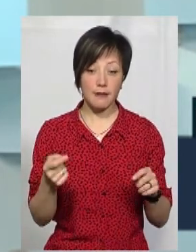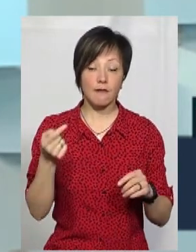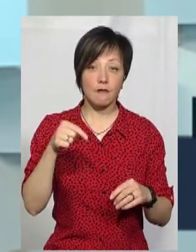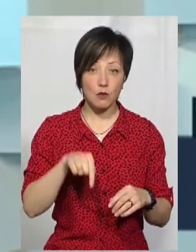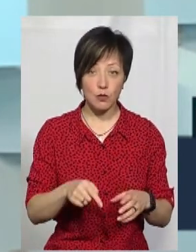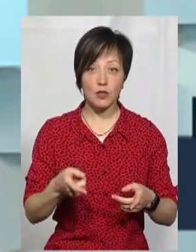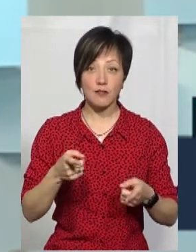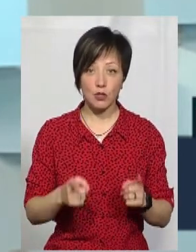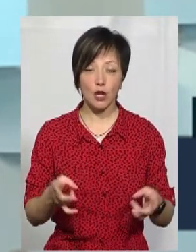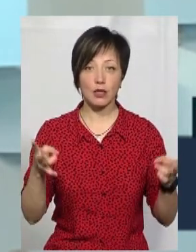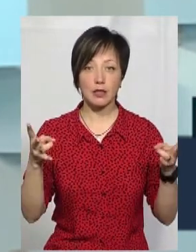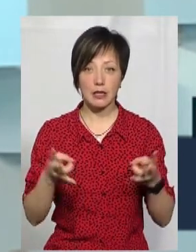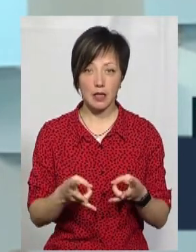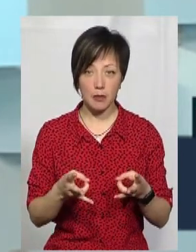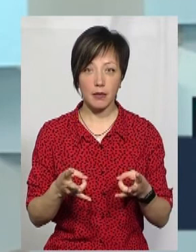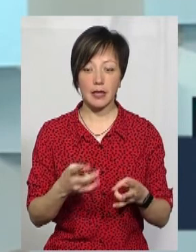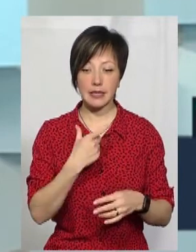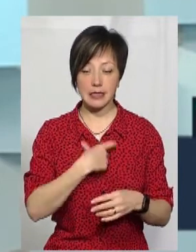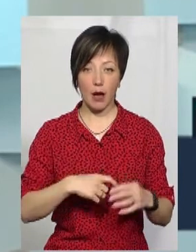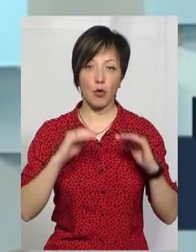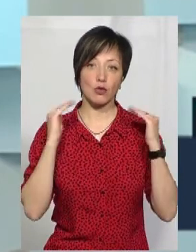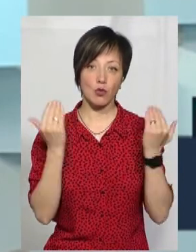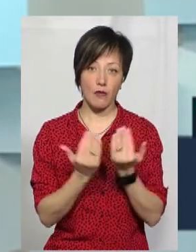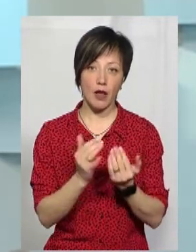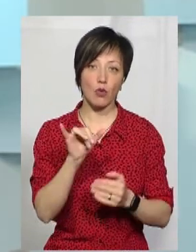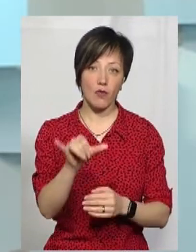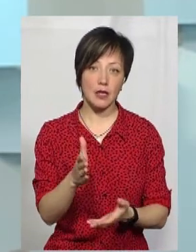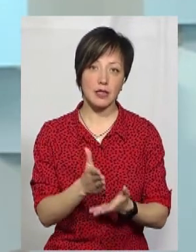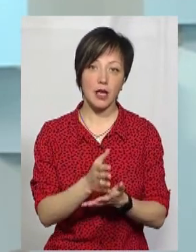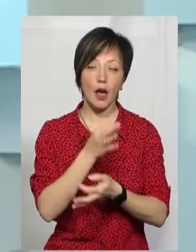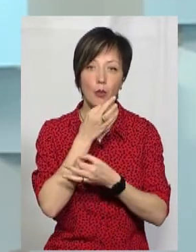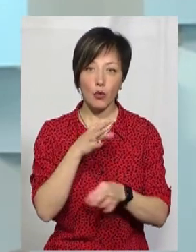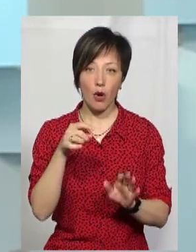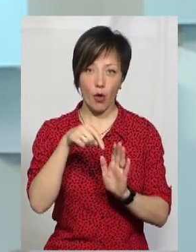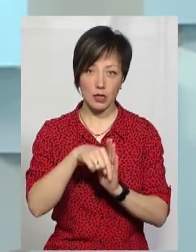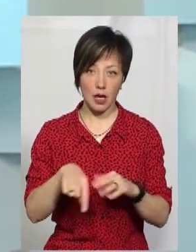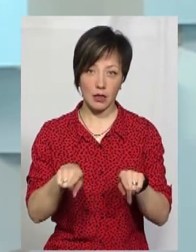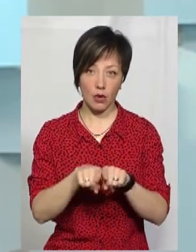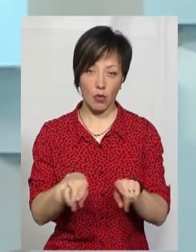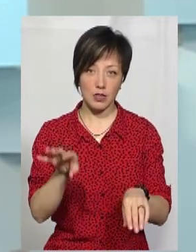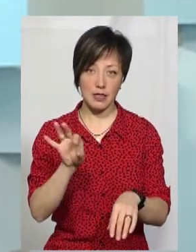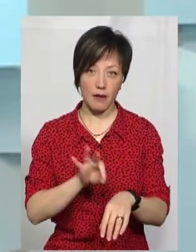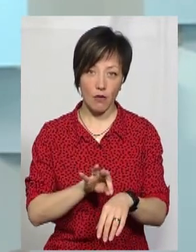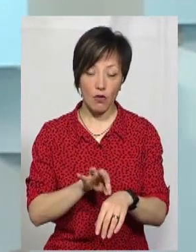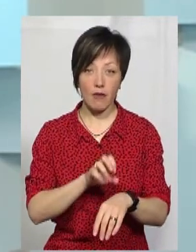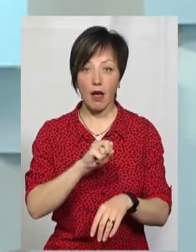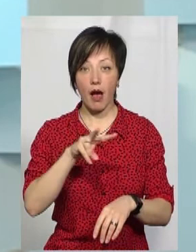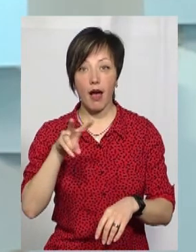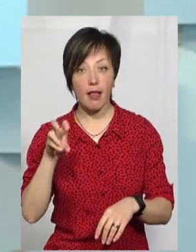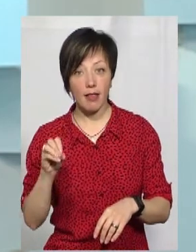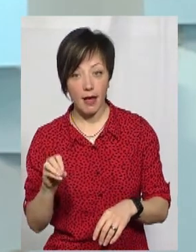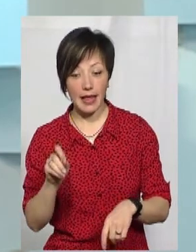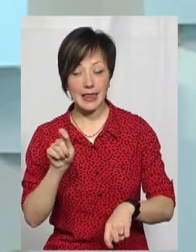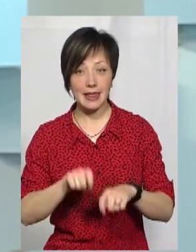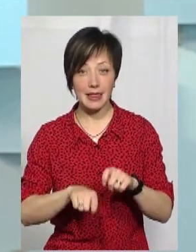контексті, звичайно, треба передусім самоізолюватися, якщо у вас є будь-яка ознака такого захворювання. Але щодо